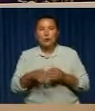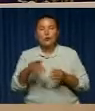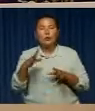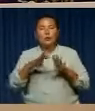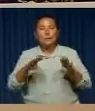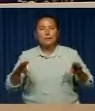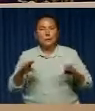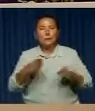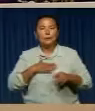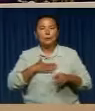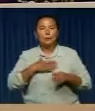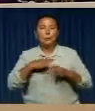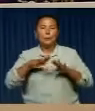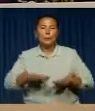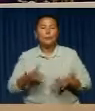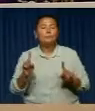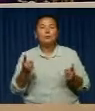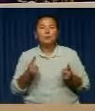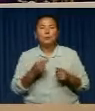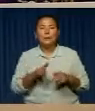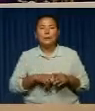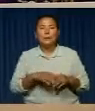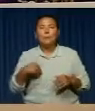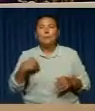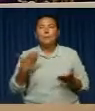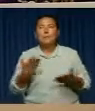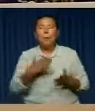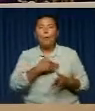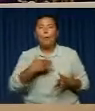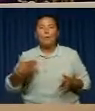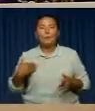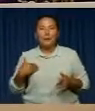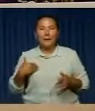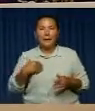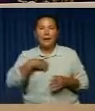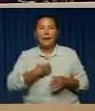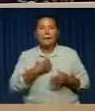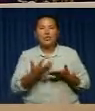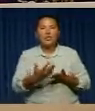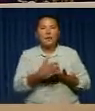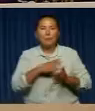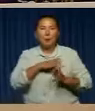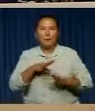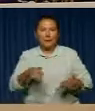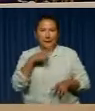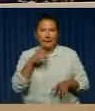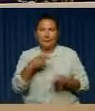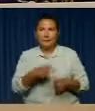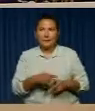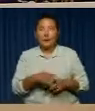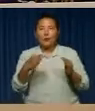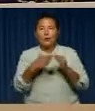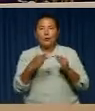кішкене өкпемізді төмен қарай. Ол неге қандай әсерін тигізеді? Ол өкпеге жаңа қақырықтың жиналмауына әсер етеді. Біріншіден. Сосын